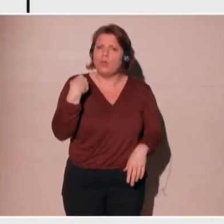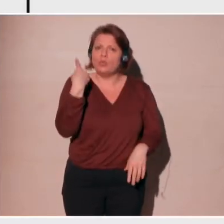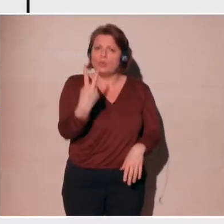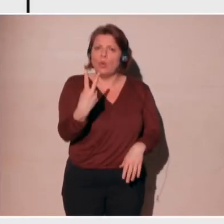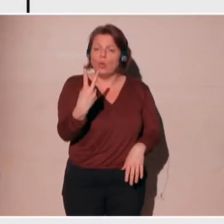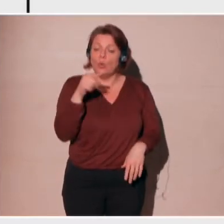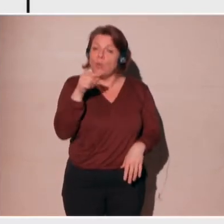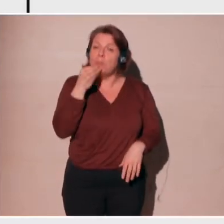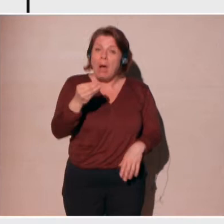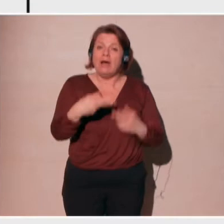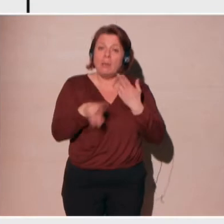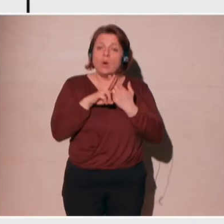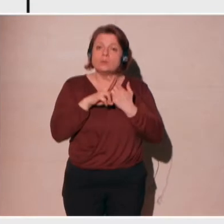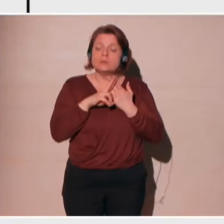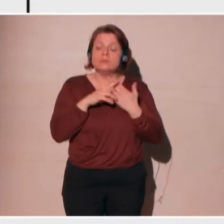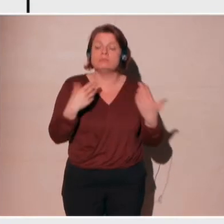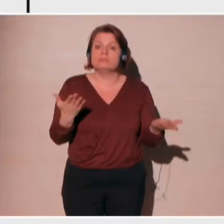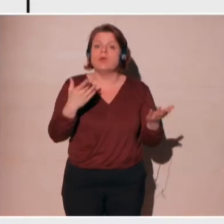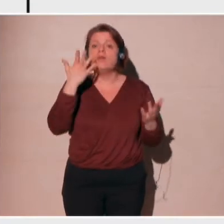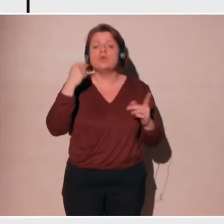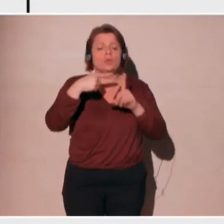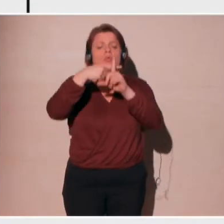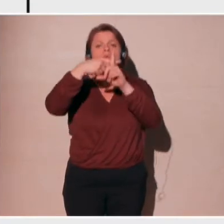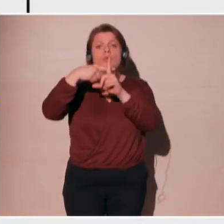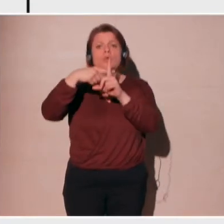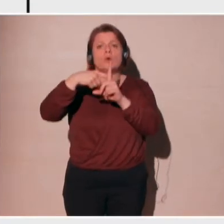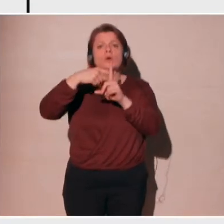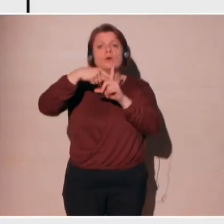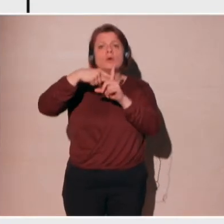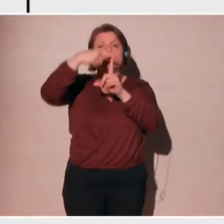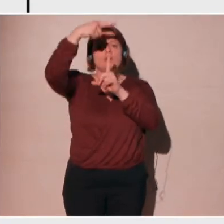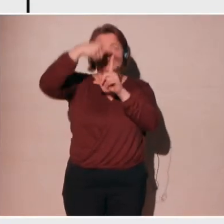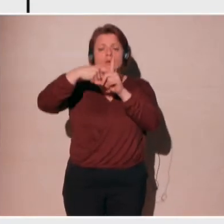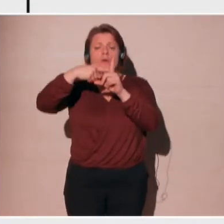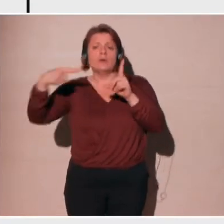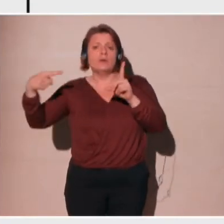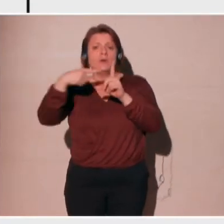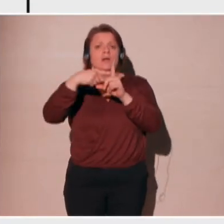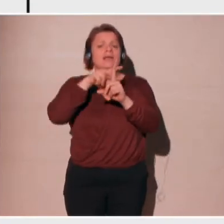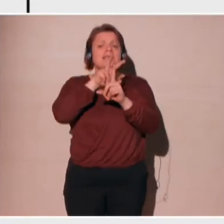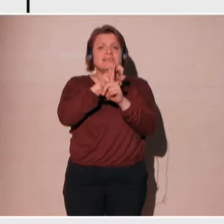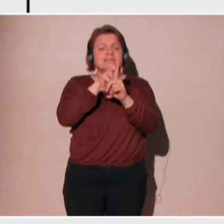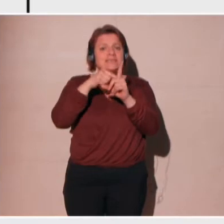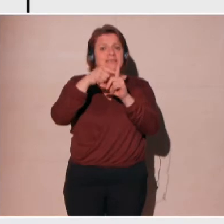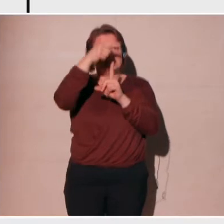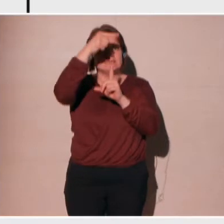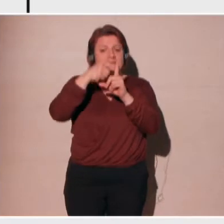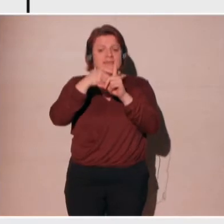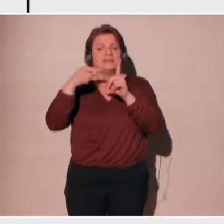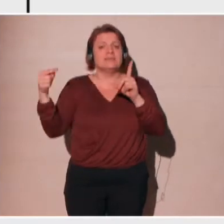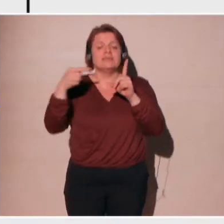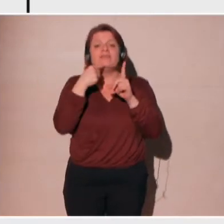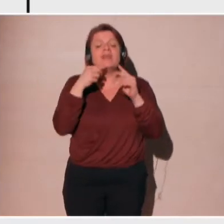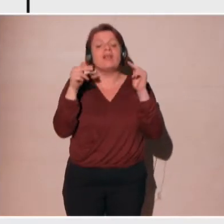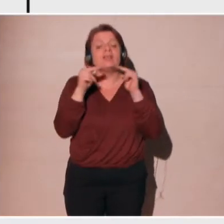bonne réponse. Et en fait, vous voyez l'abscisse, l'axe des abscisses, l'axe X, c'est le niveau